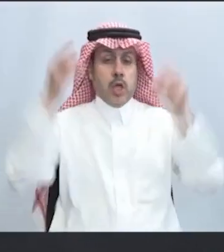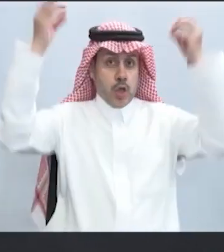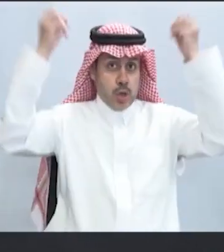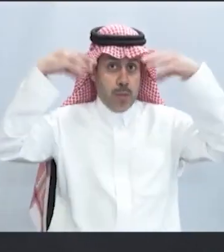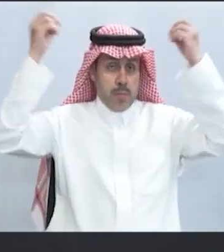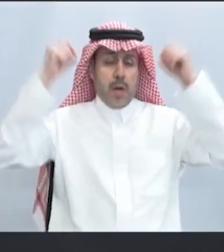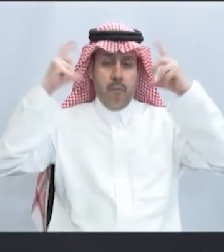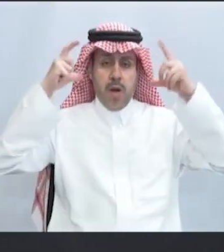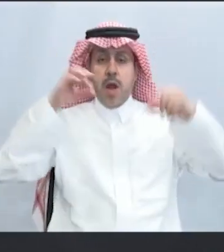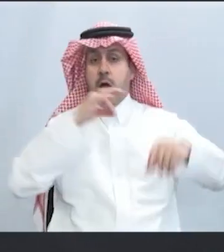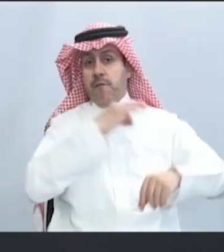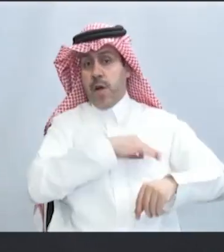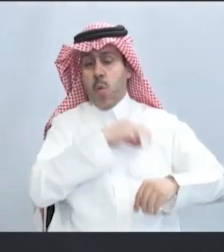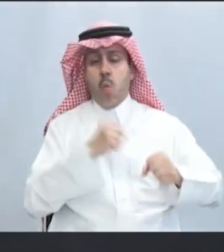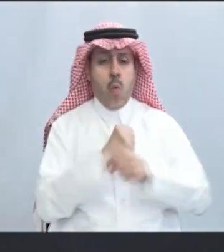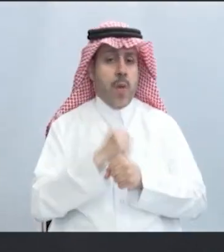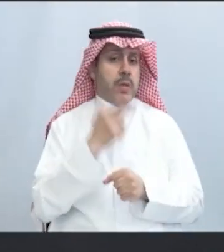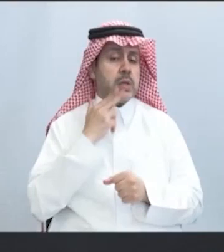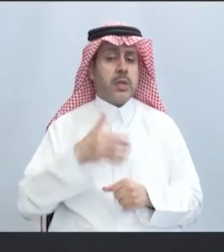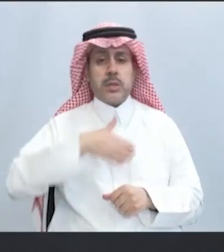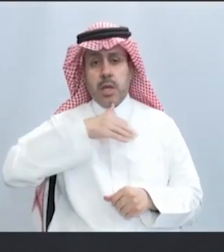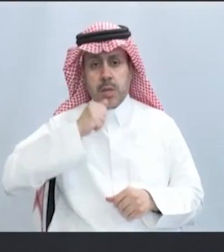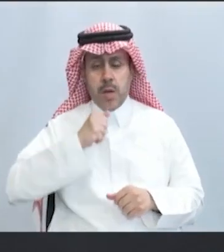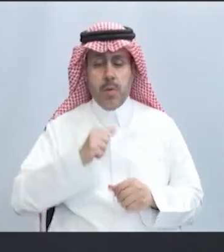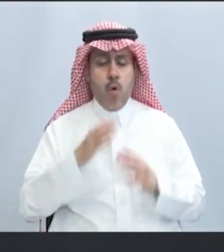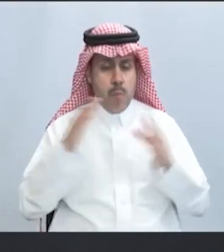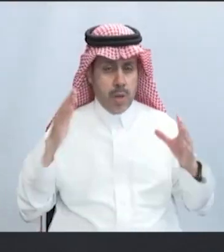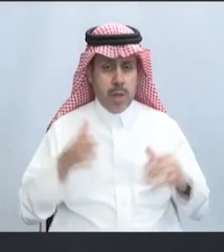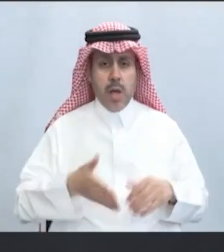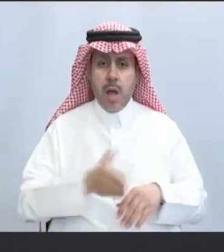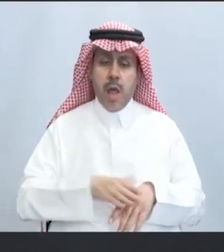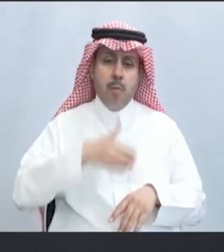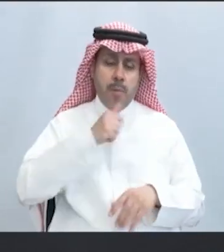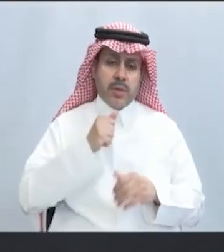واياكم العلم النافع والعمل الصالح وصلى الله وسلم وبارك على نبينا محمد